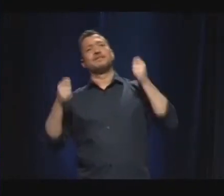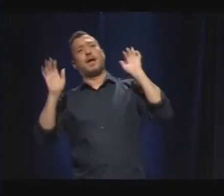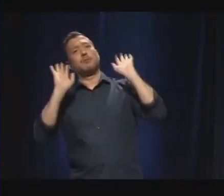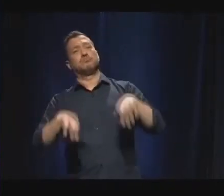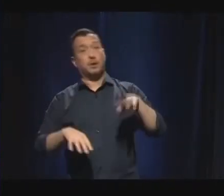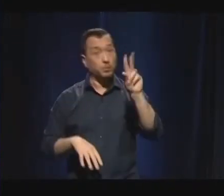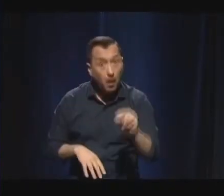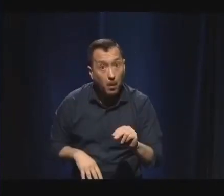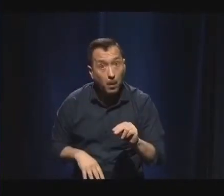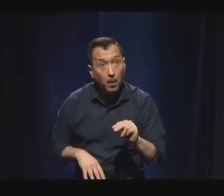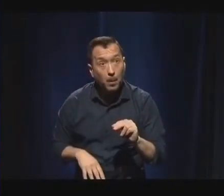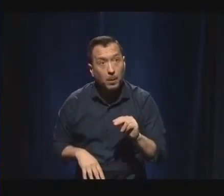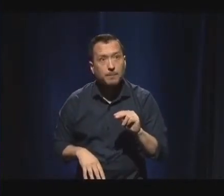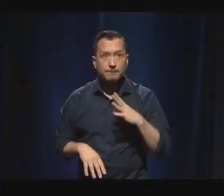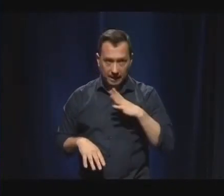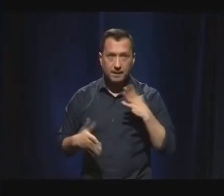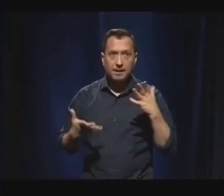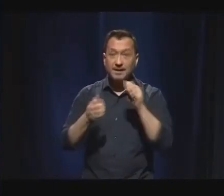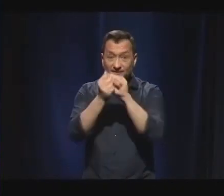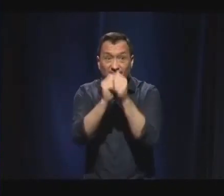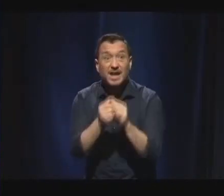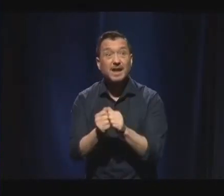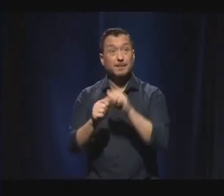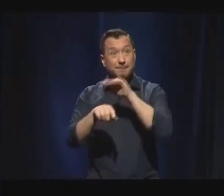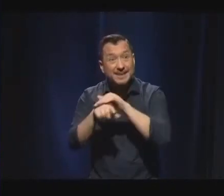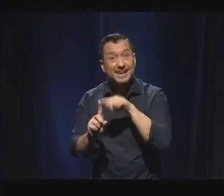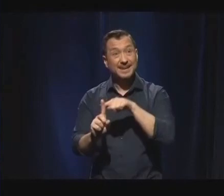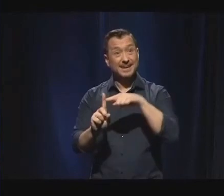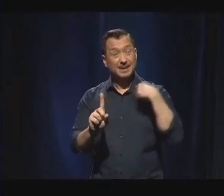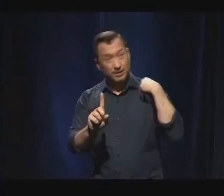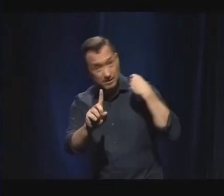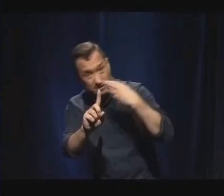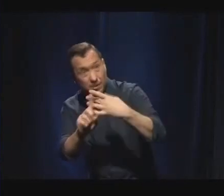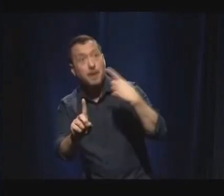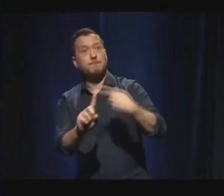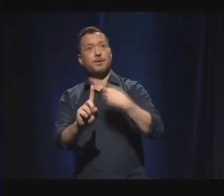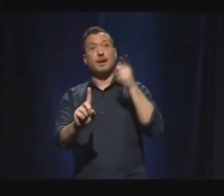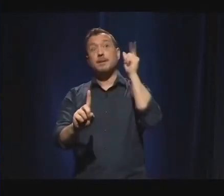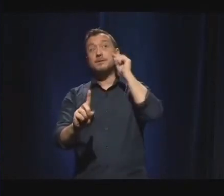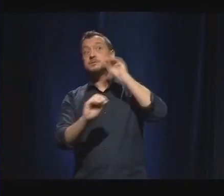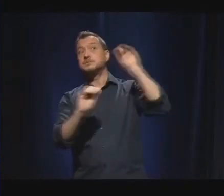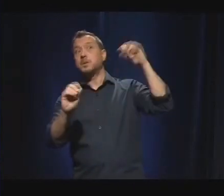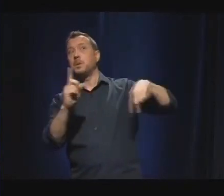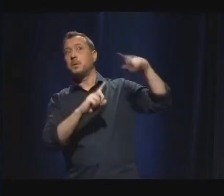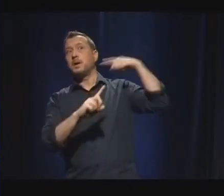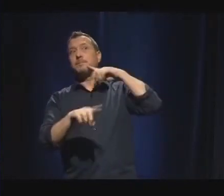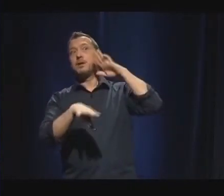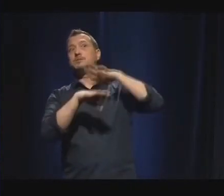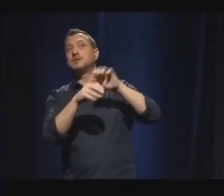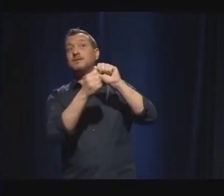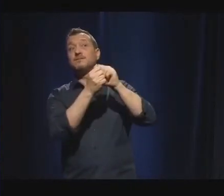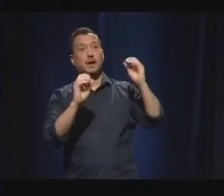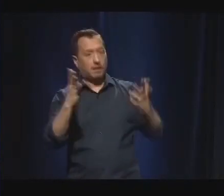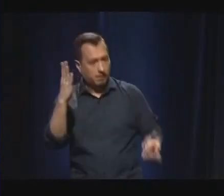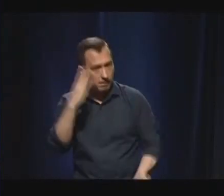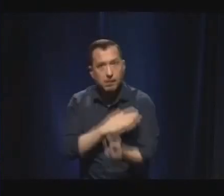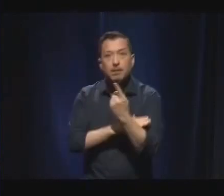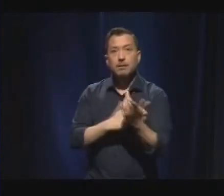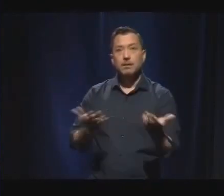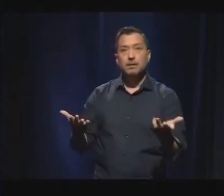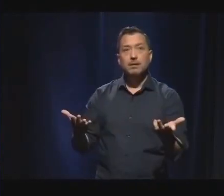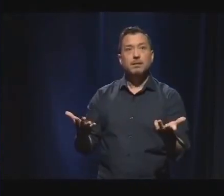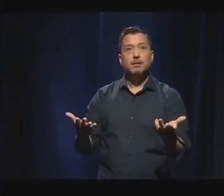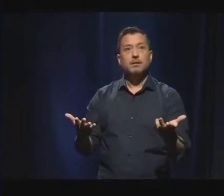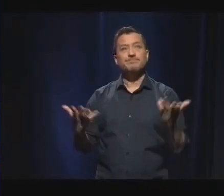variant, il y a quelques mois, il n'y a personne qui parlait de ça. On a quand même ouvert